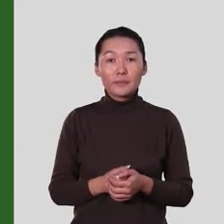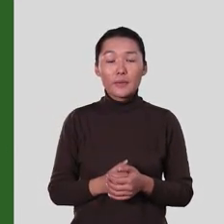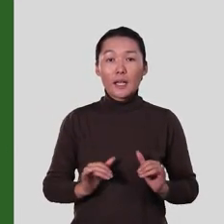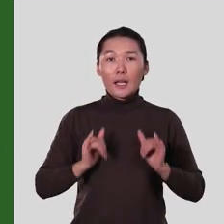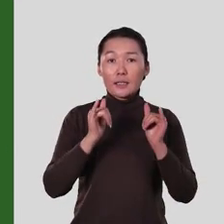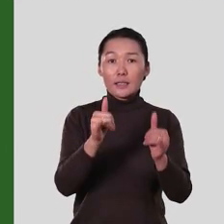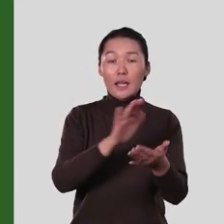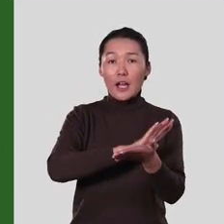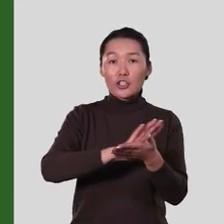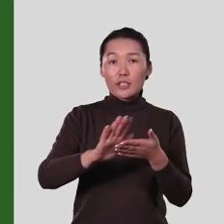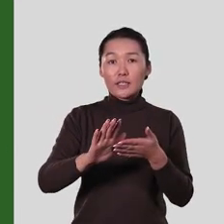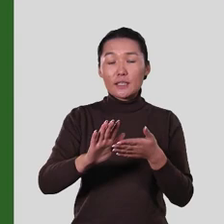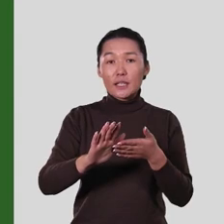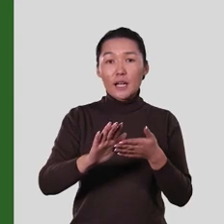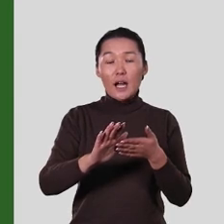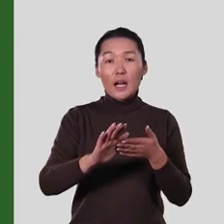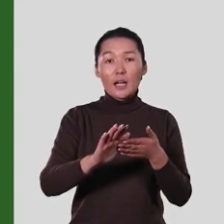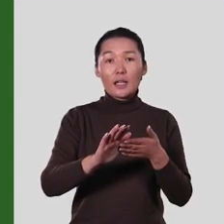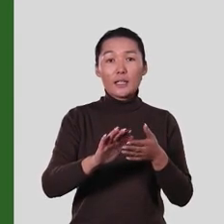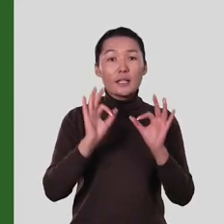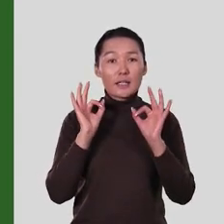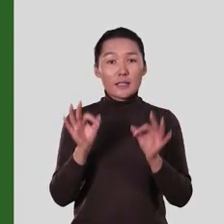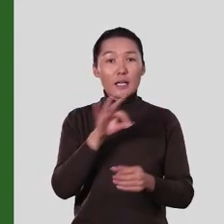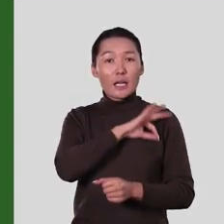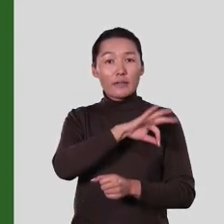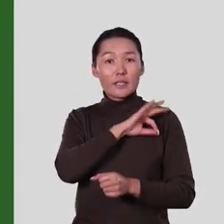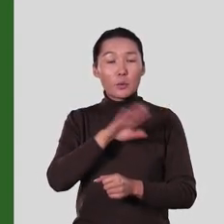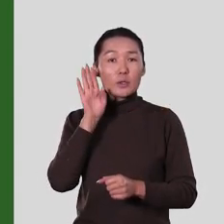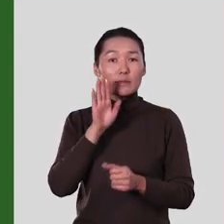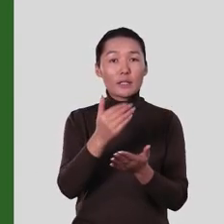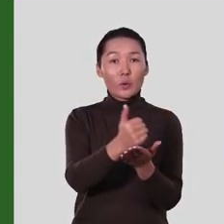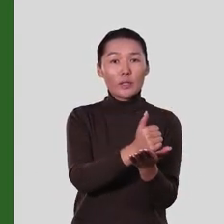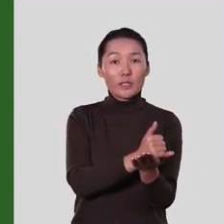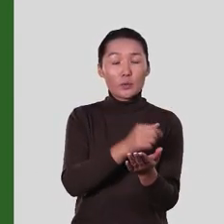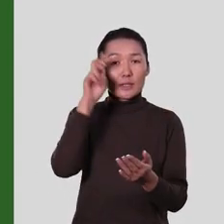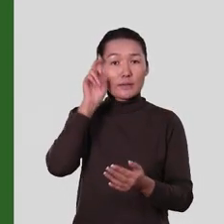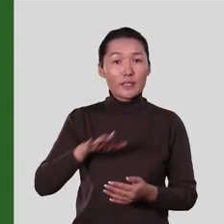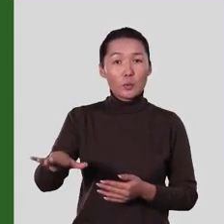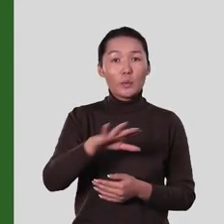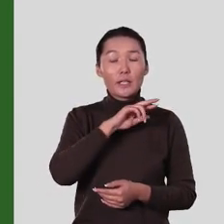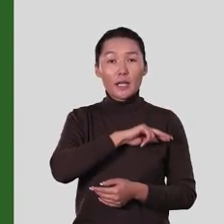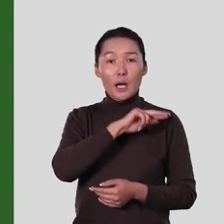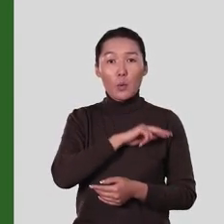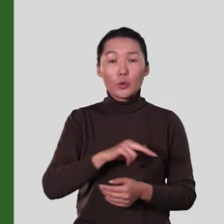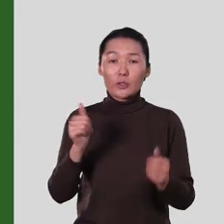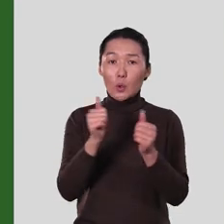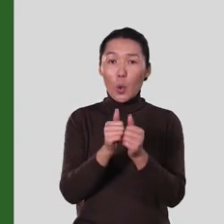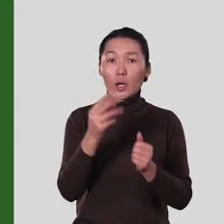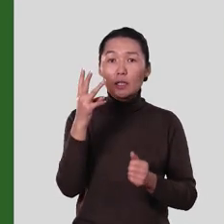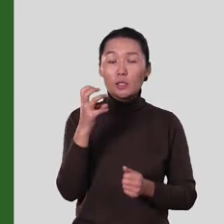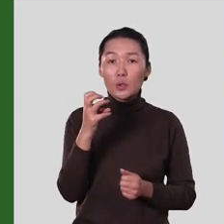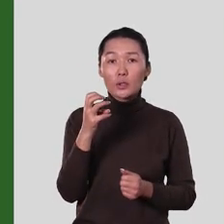Для очистки и рационального использования водных ресурсов в республике работают около